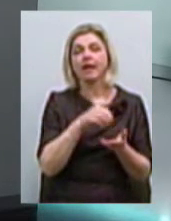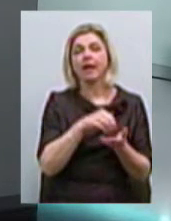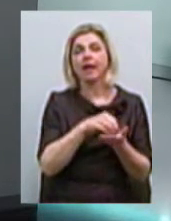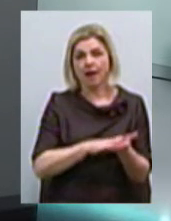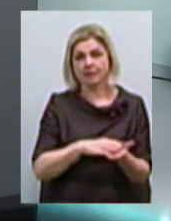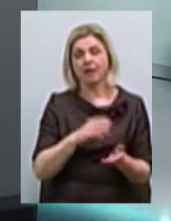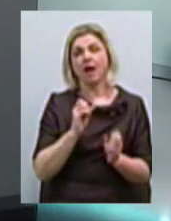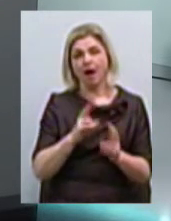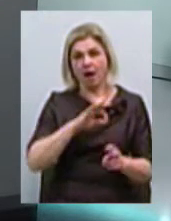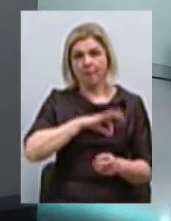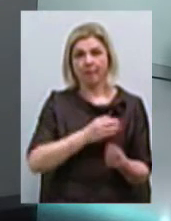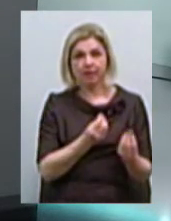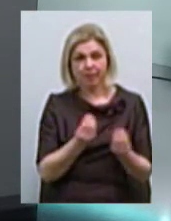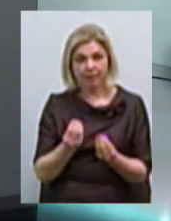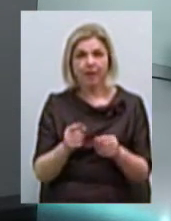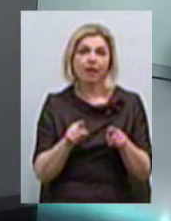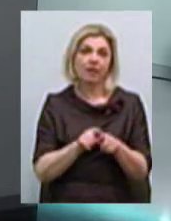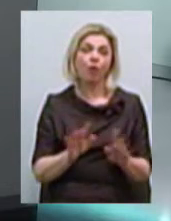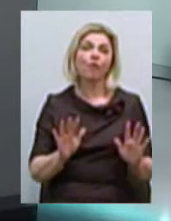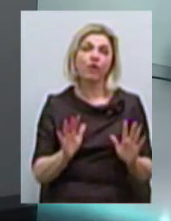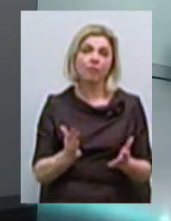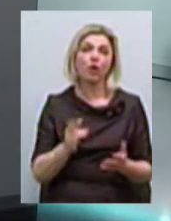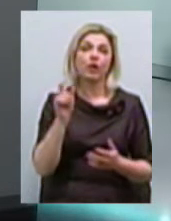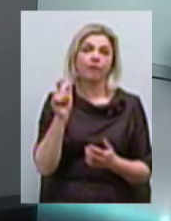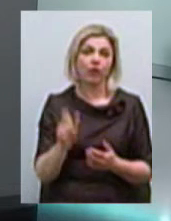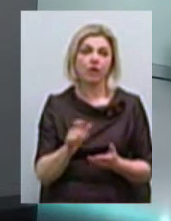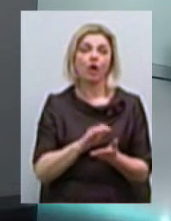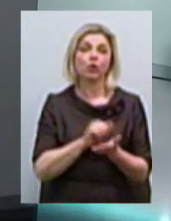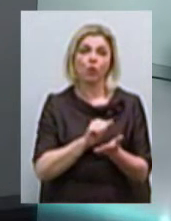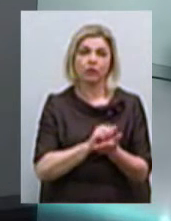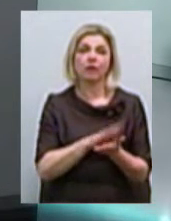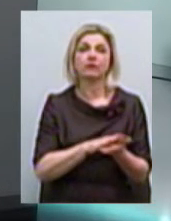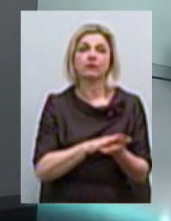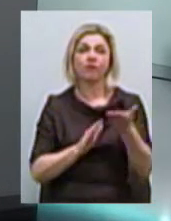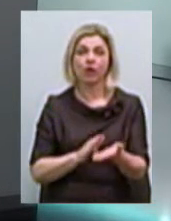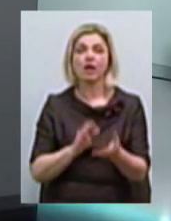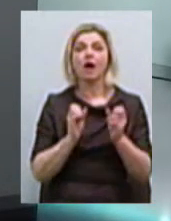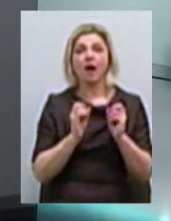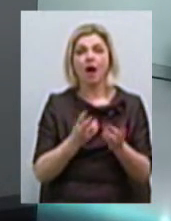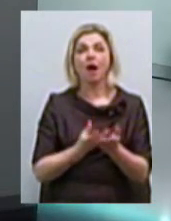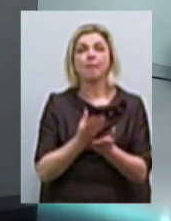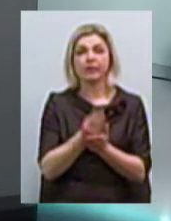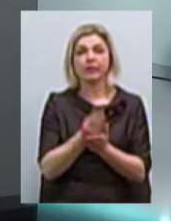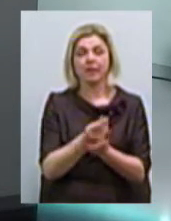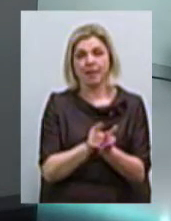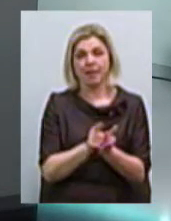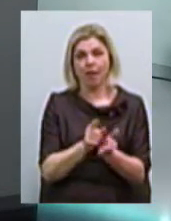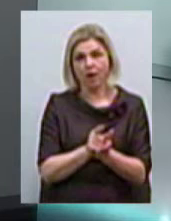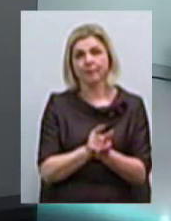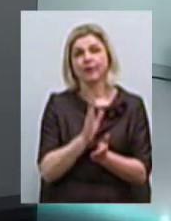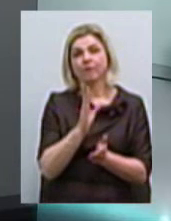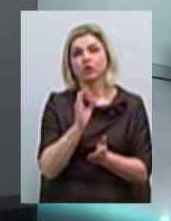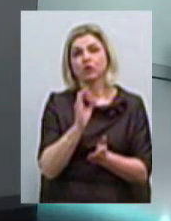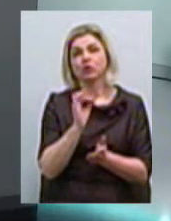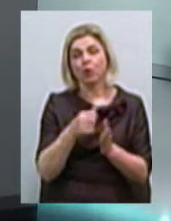фізичної особи-підприємця, у такому випадку фізична особа подає податкову декларацію як платник податку фізична особа в термін